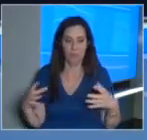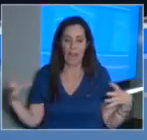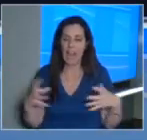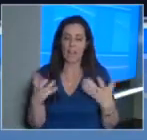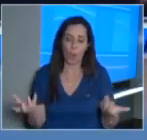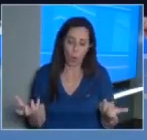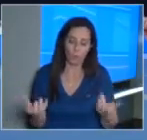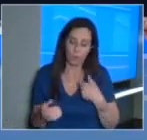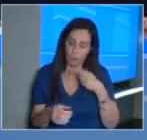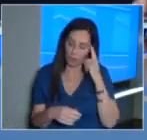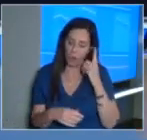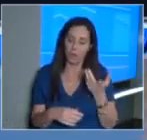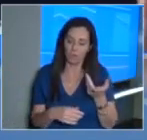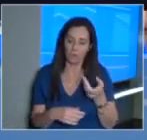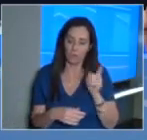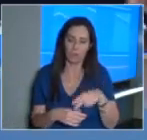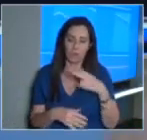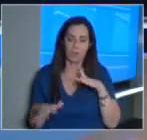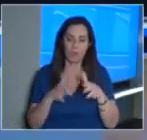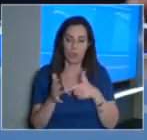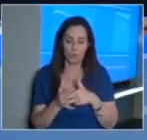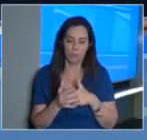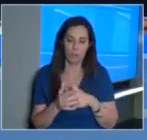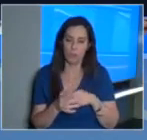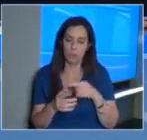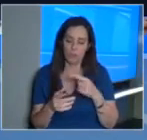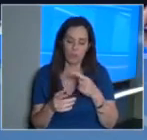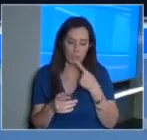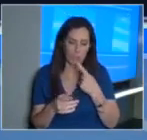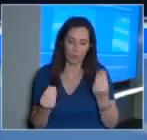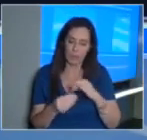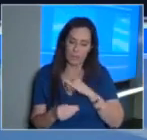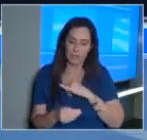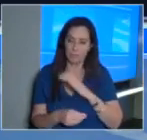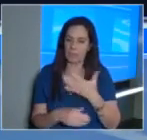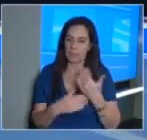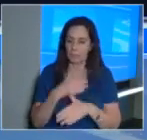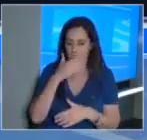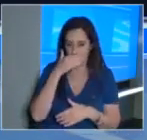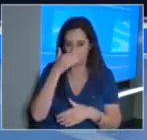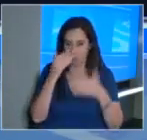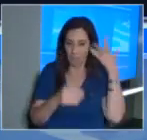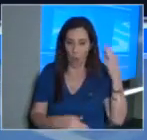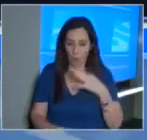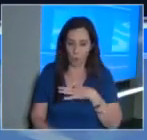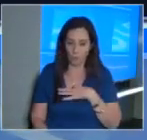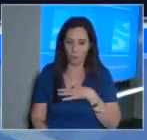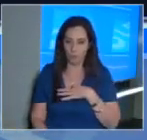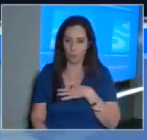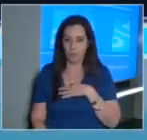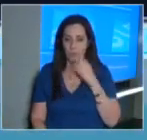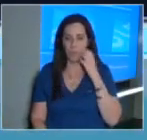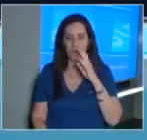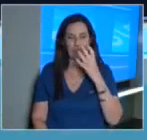לאיחוד העם. ואני חושב שמן הראוי שתהיה ממשלה... שידונו בעניינית. יניר, איך זה ייגמר? בחלומותיי, אני בין הלילה של